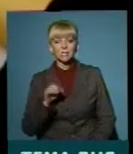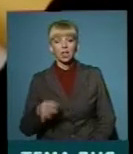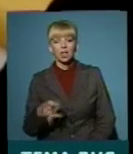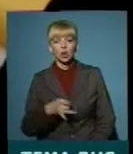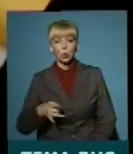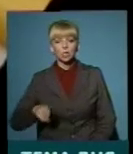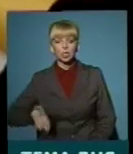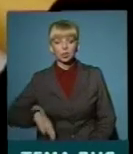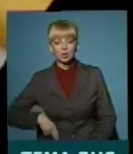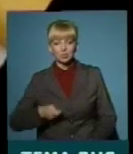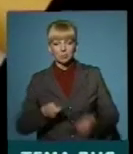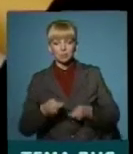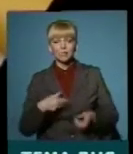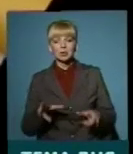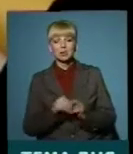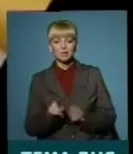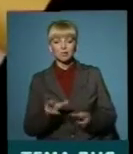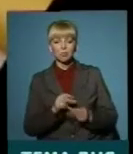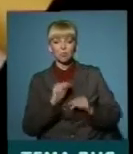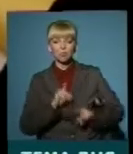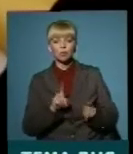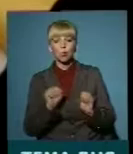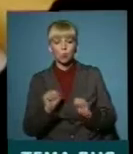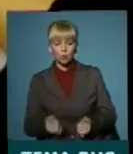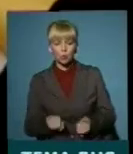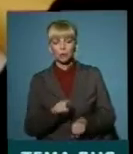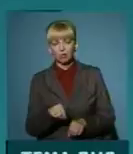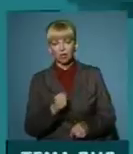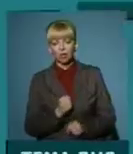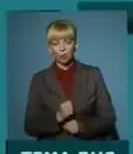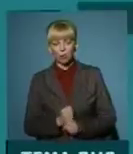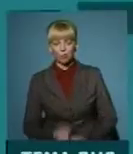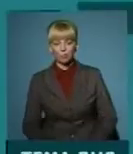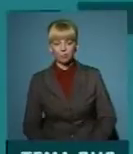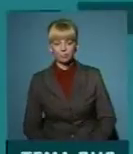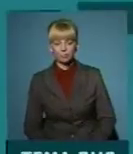у районі. Ми з ними співпрацюємо, що можемо, те робимо.